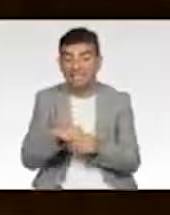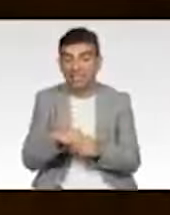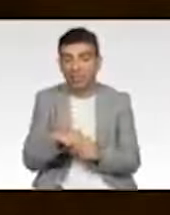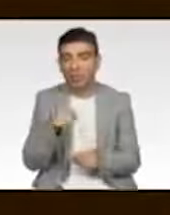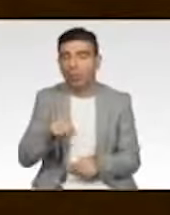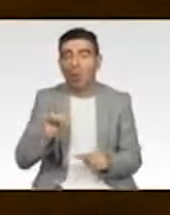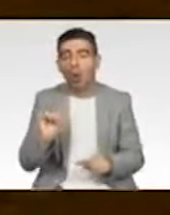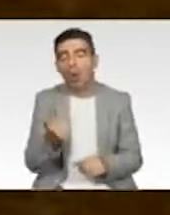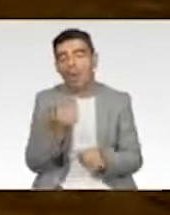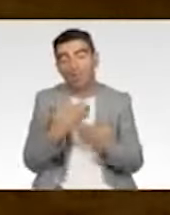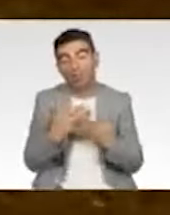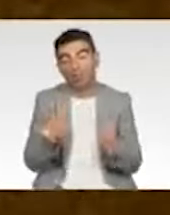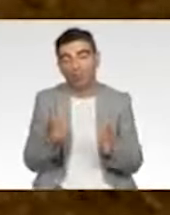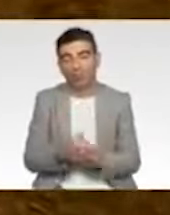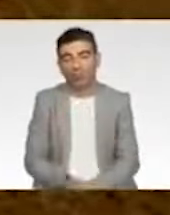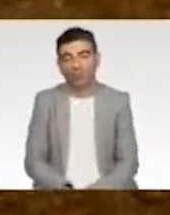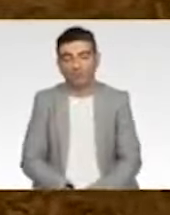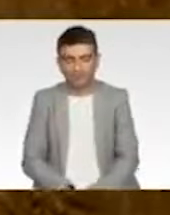buranın önemi çok büyük.